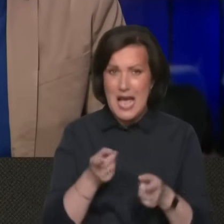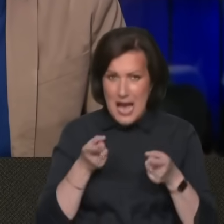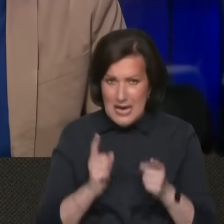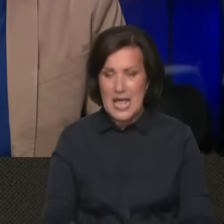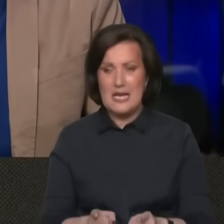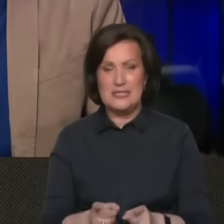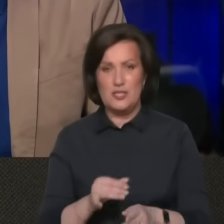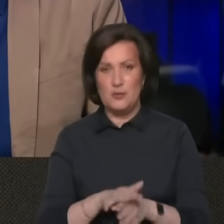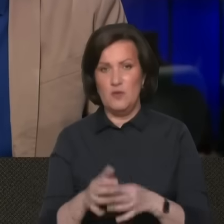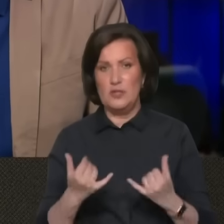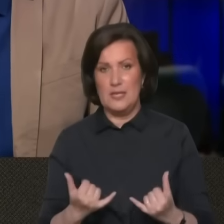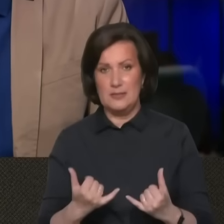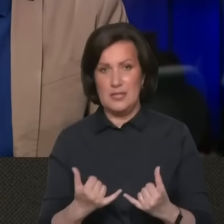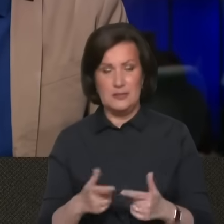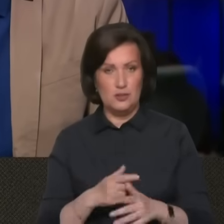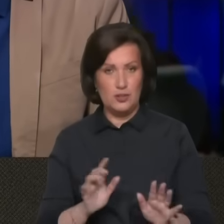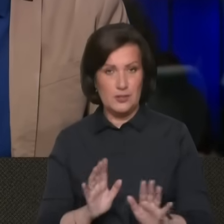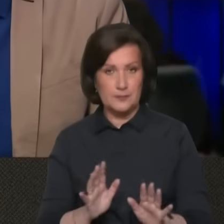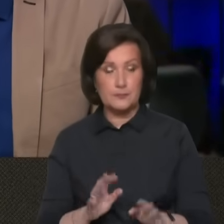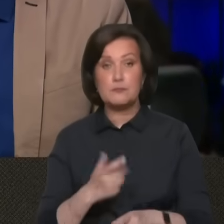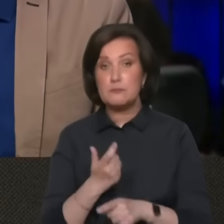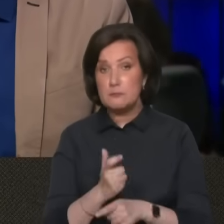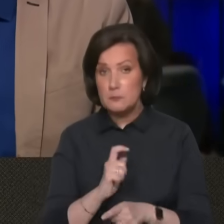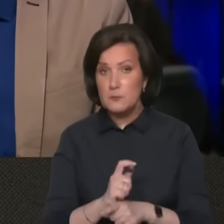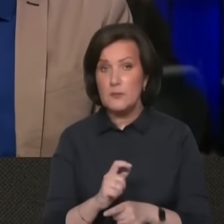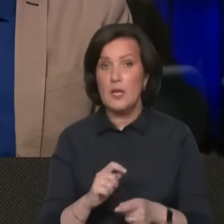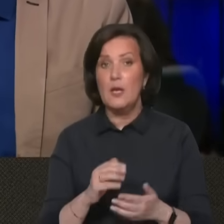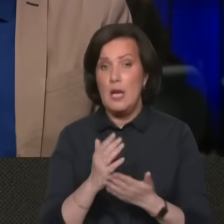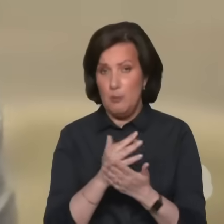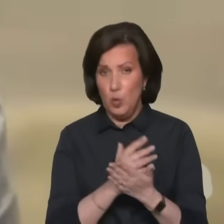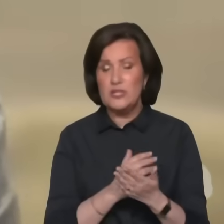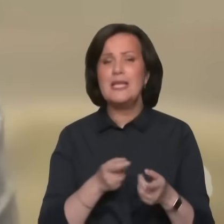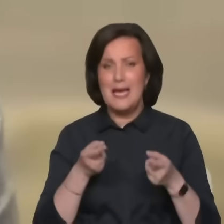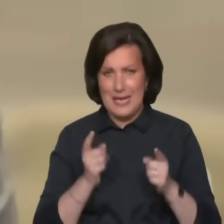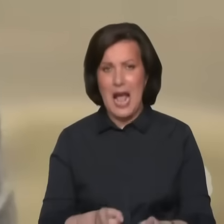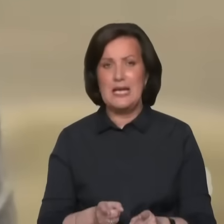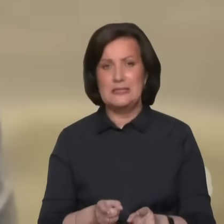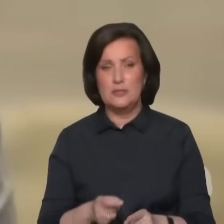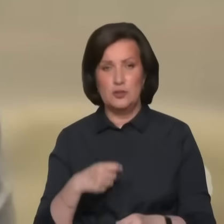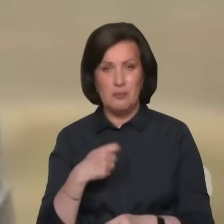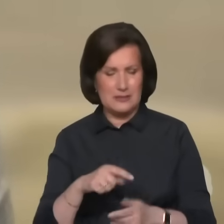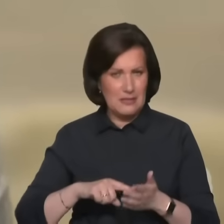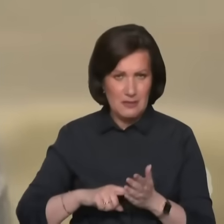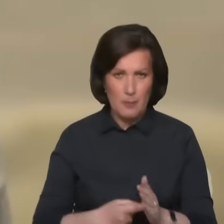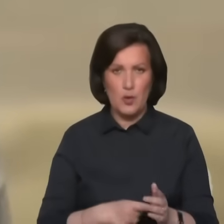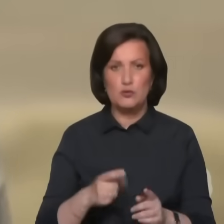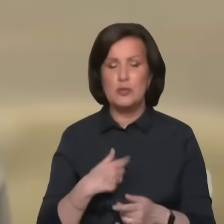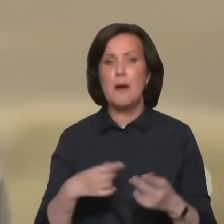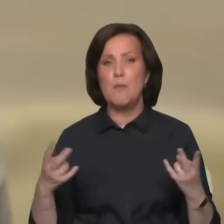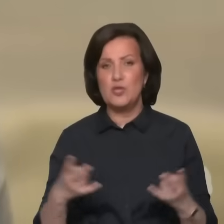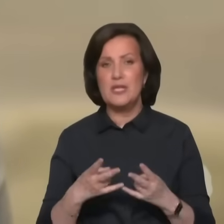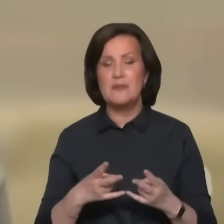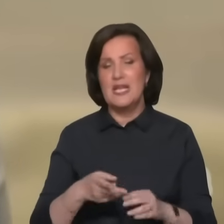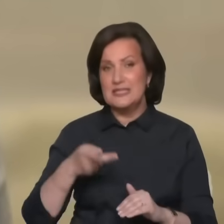реалістичними до виконання зараз в цих умовах чи ні? Більшість цих пунктів є реалістичними. До речі, президент наполягає на тому, що нам